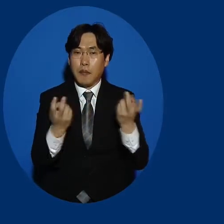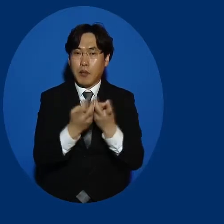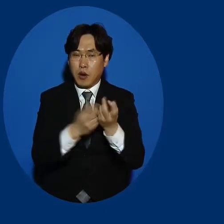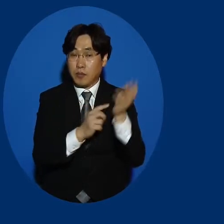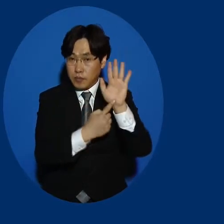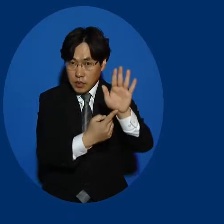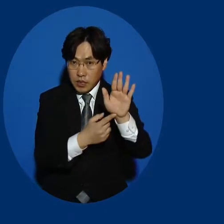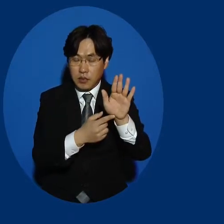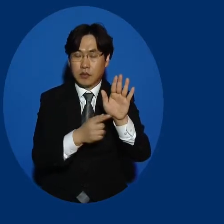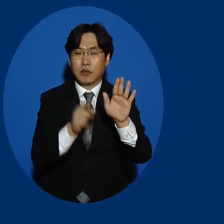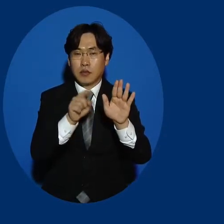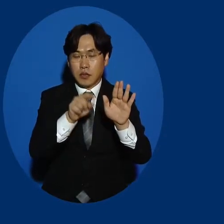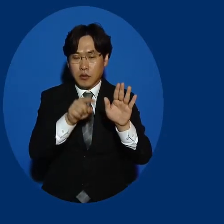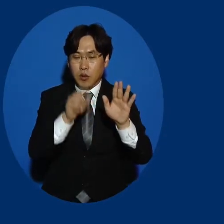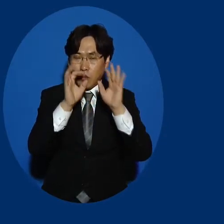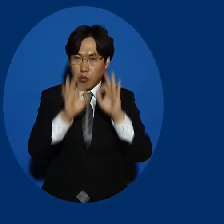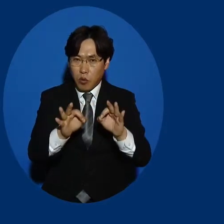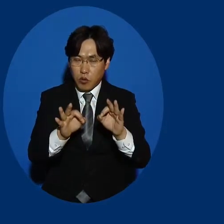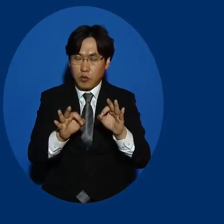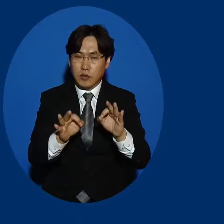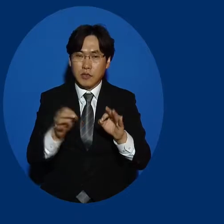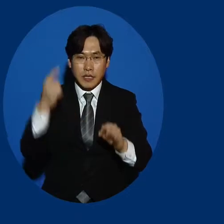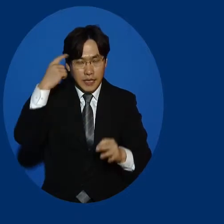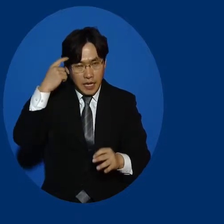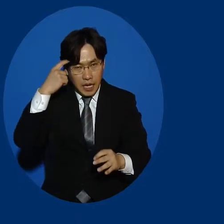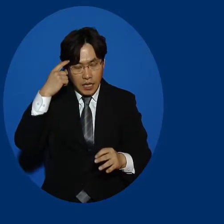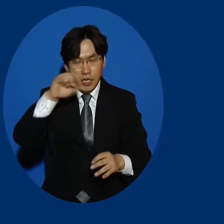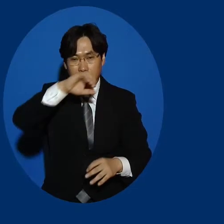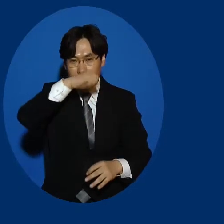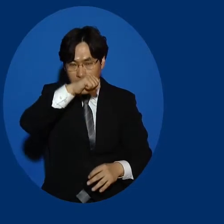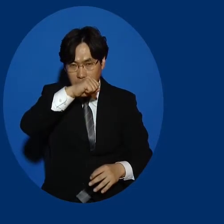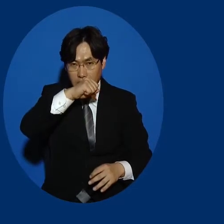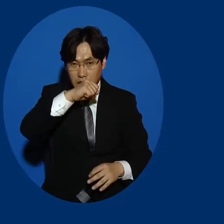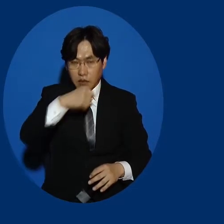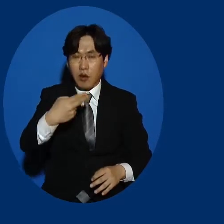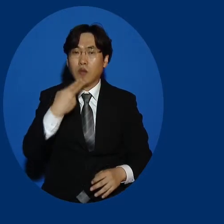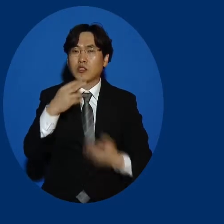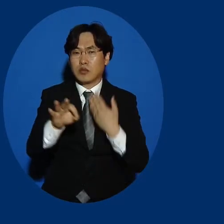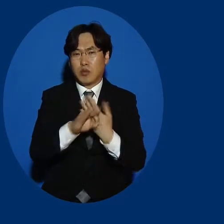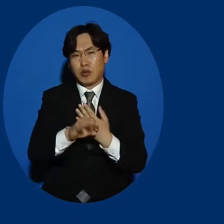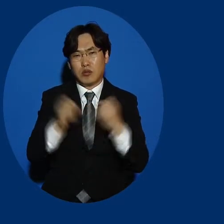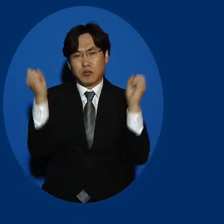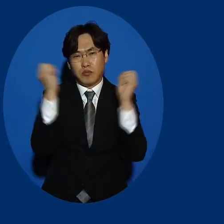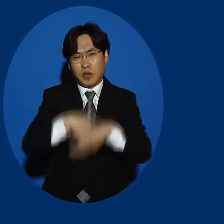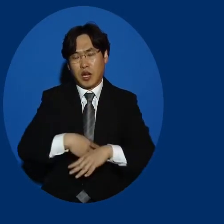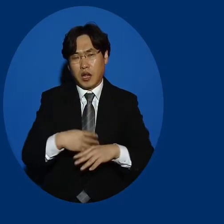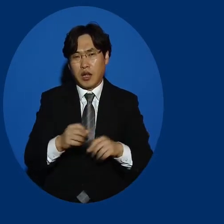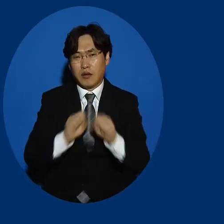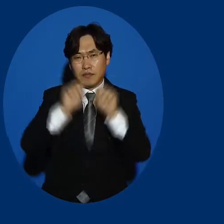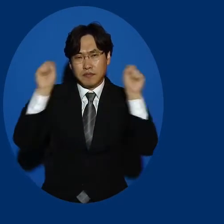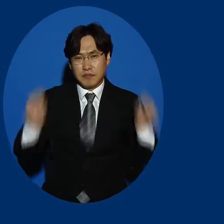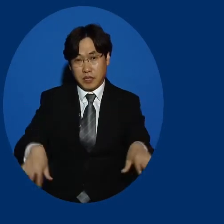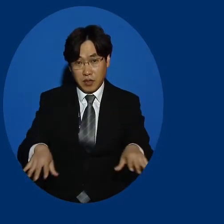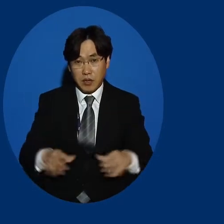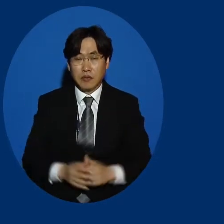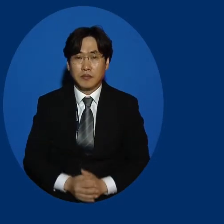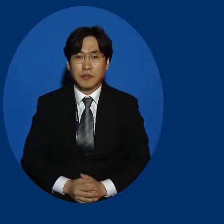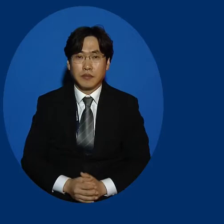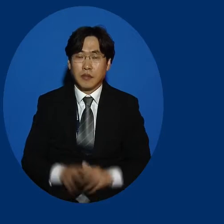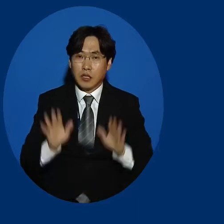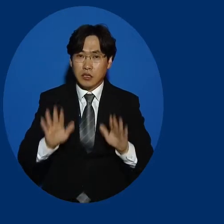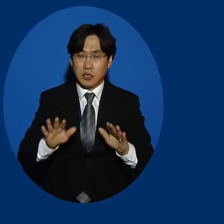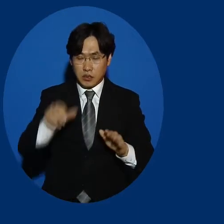주셨는데 그것을 실행할 의지와 예산이 없으면 무용지물이 됩니다.